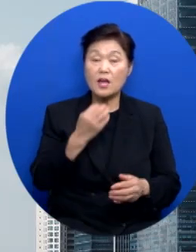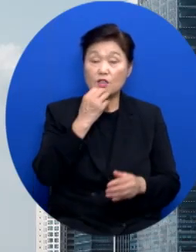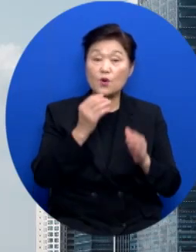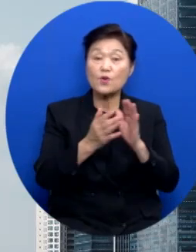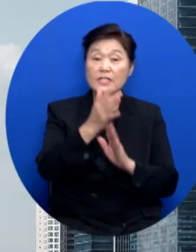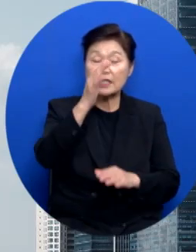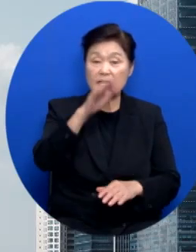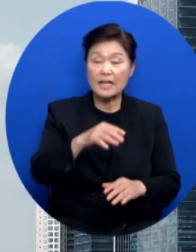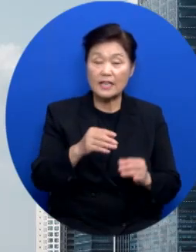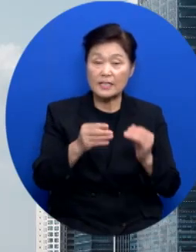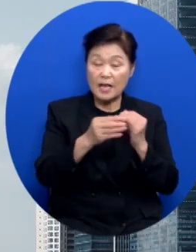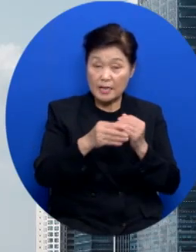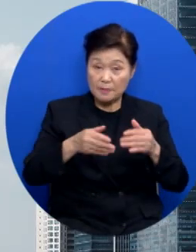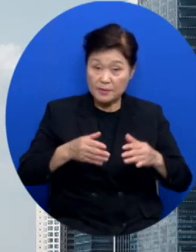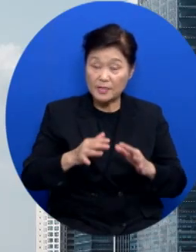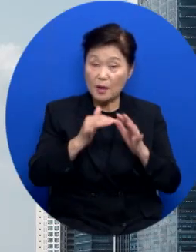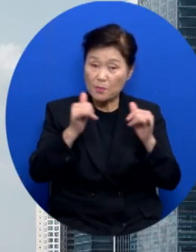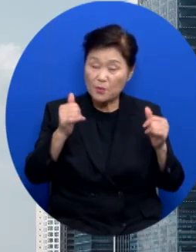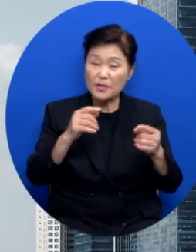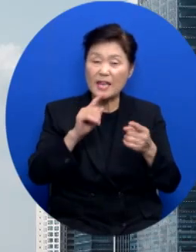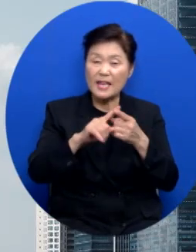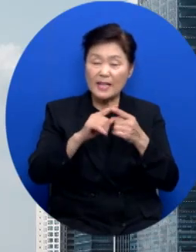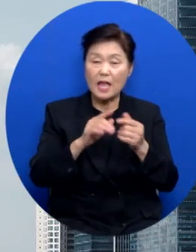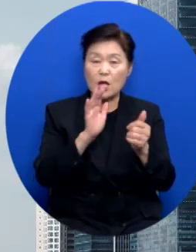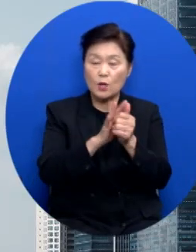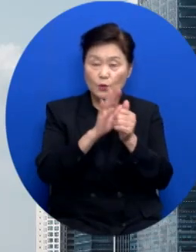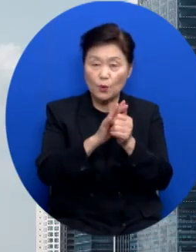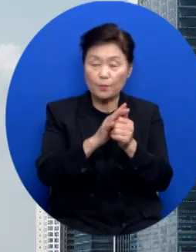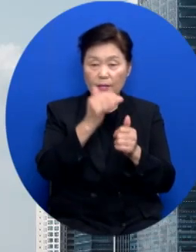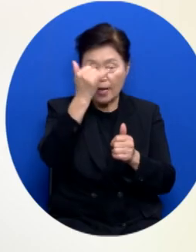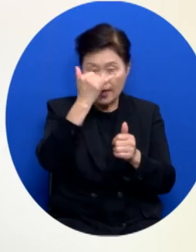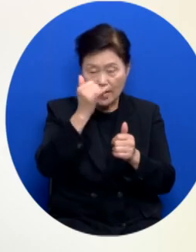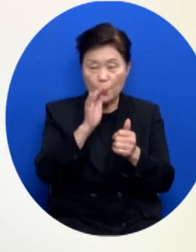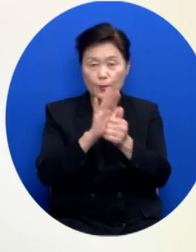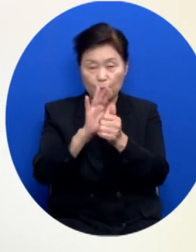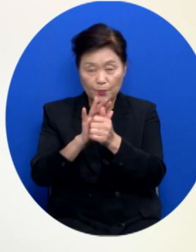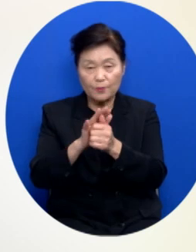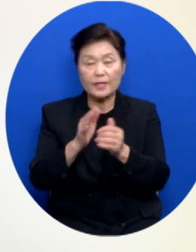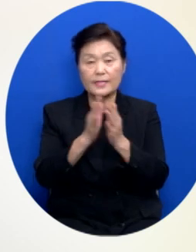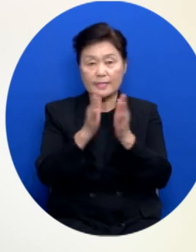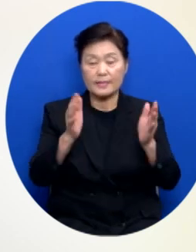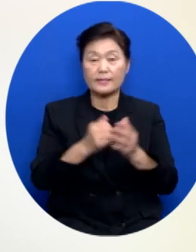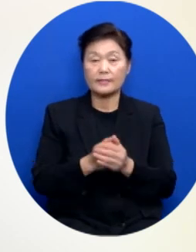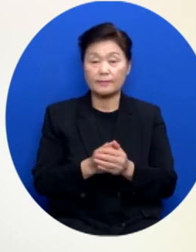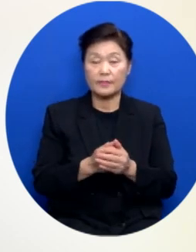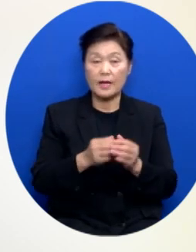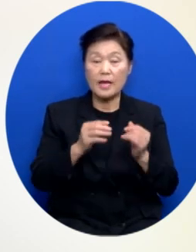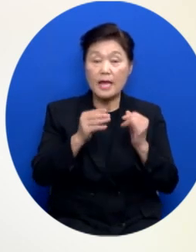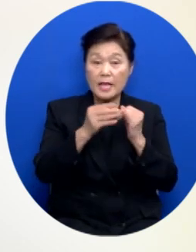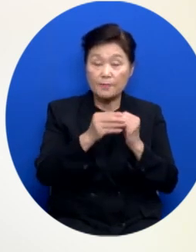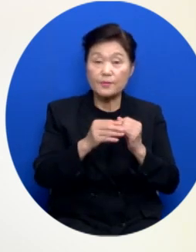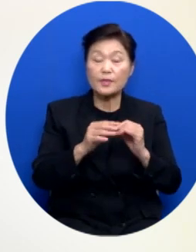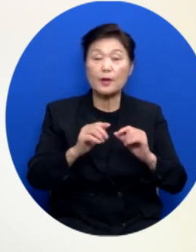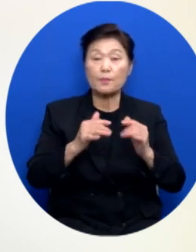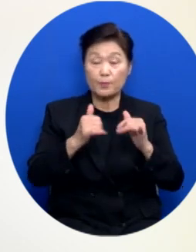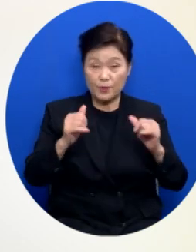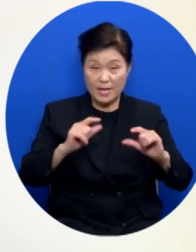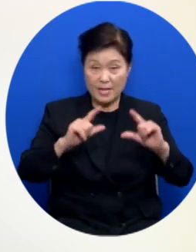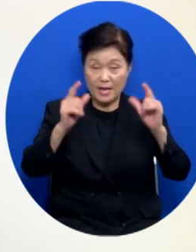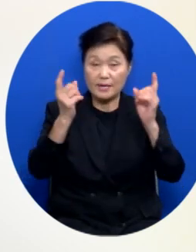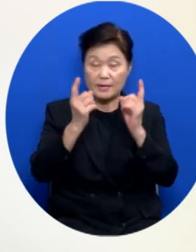서울시가 임산부에 대한 지원과 예우를 강화하기로 했습니다. 서울시는 임산부의 날을 맞아 임산부를